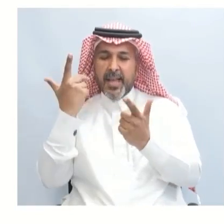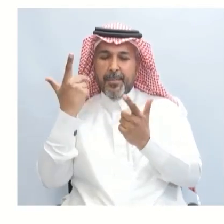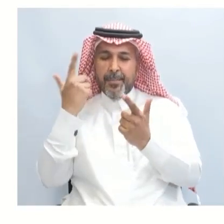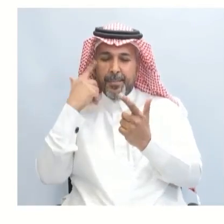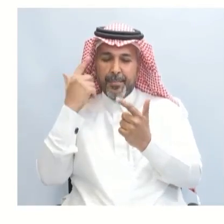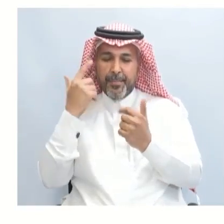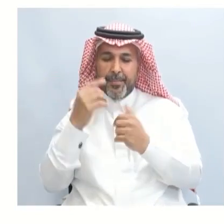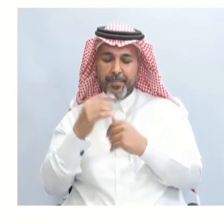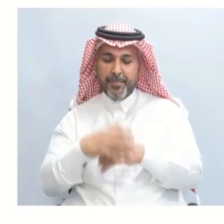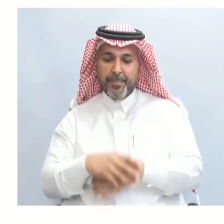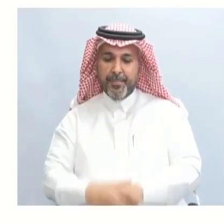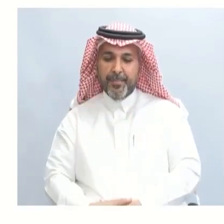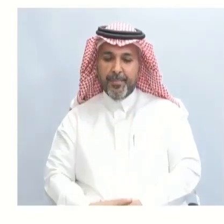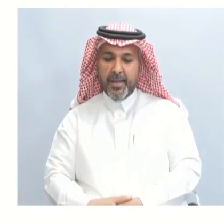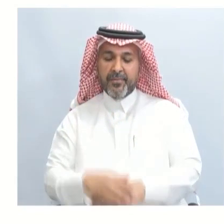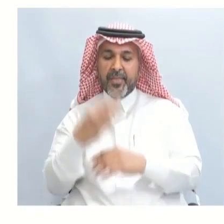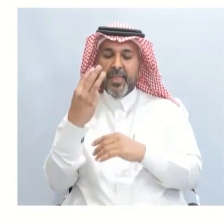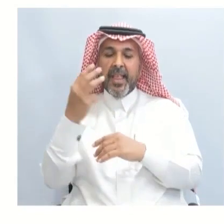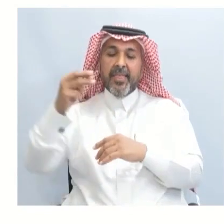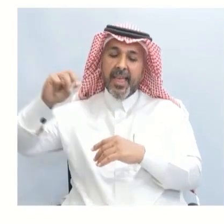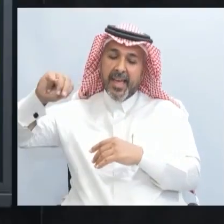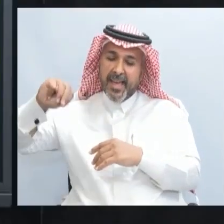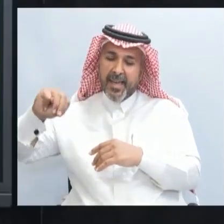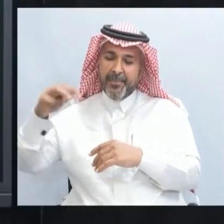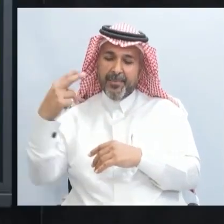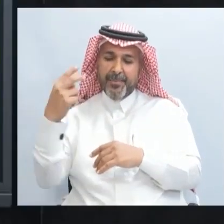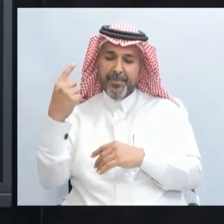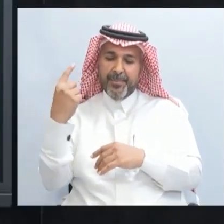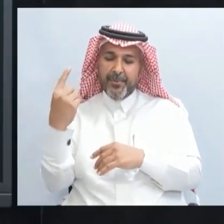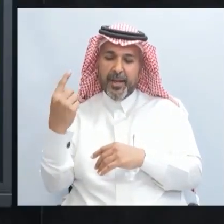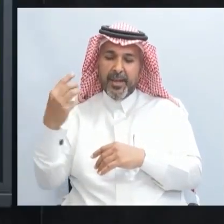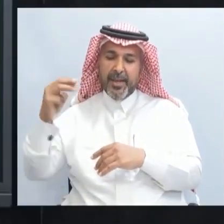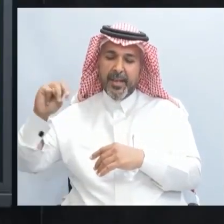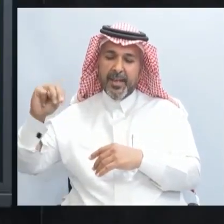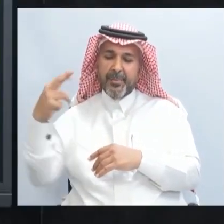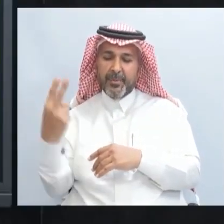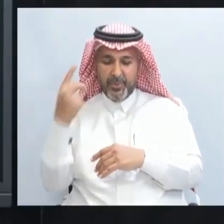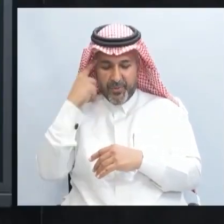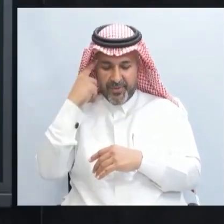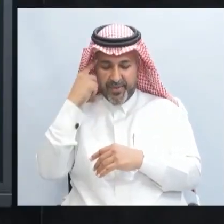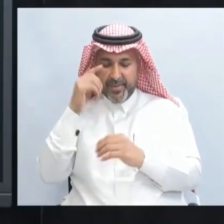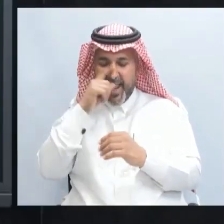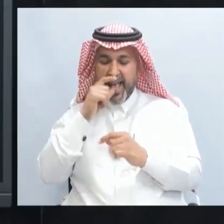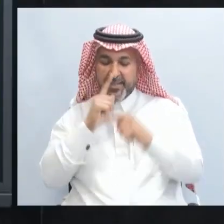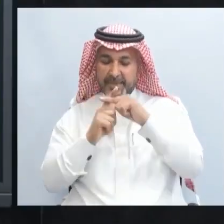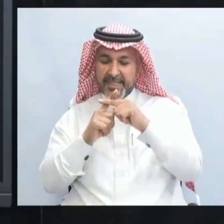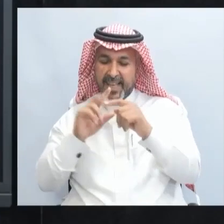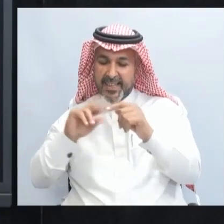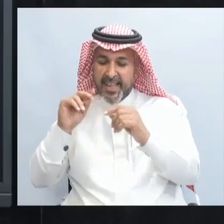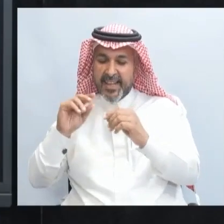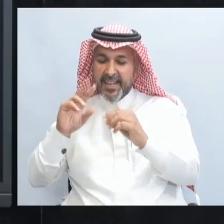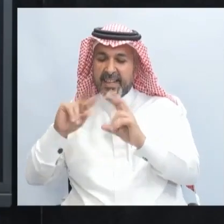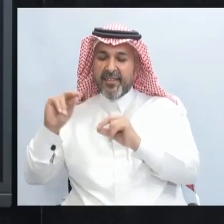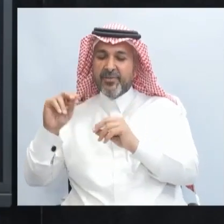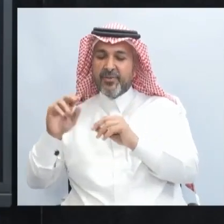2 ممتاز خلاص لان العلاقه ماذا العلاقه طرديه بما انه طرديه ما يزيد هنا يزيد هنا ما يزيد هنا يزيد هنا